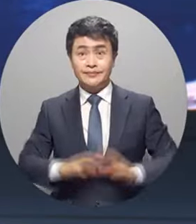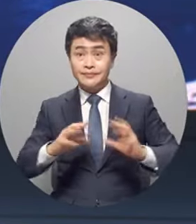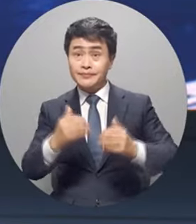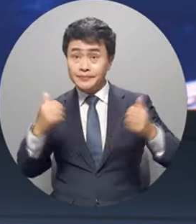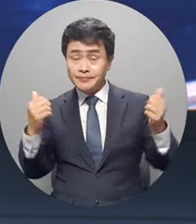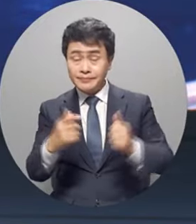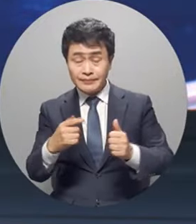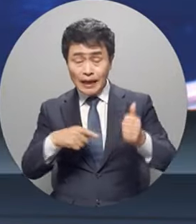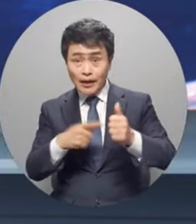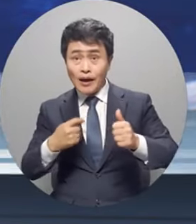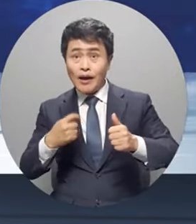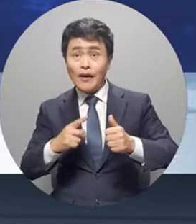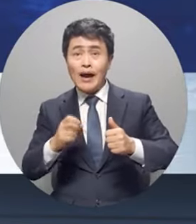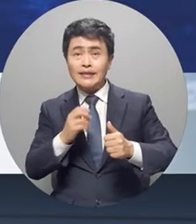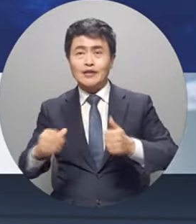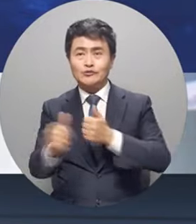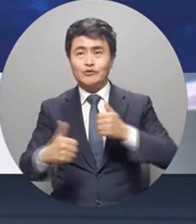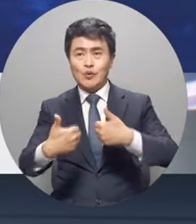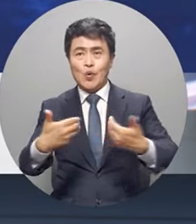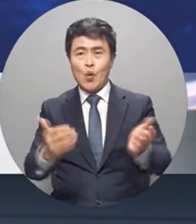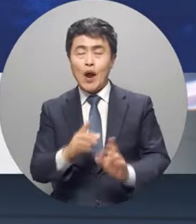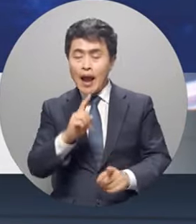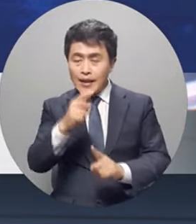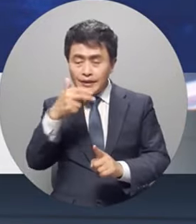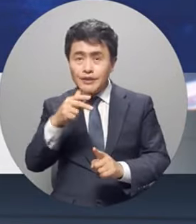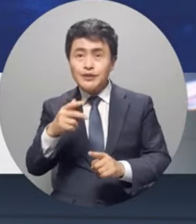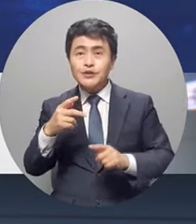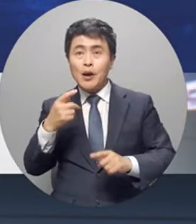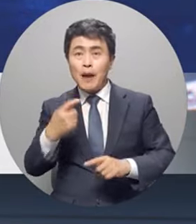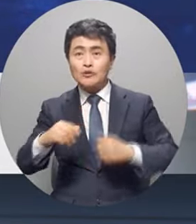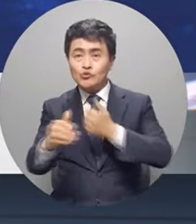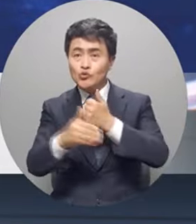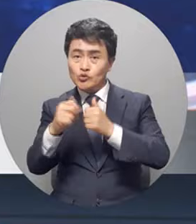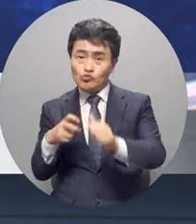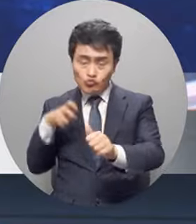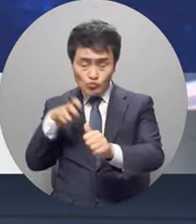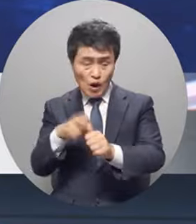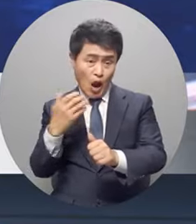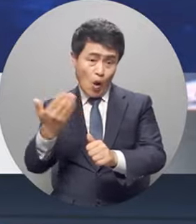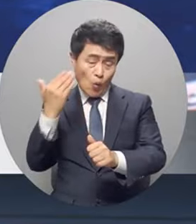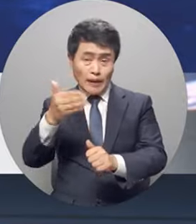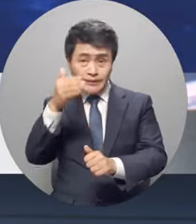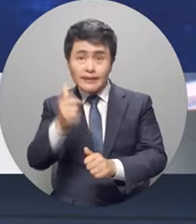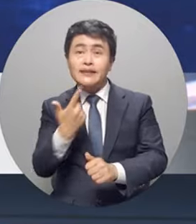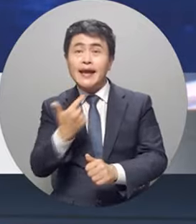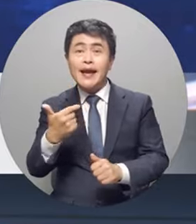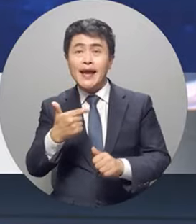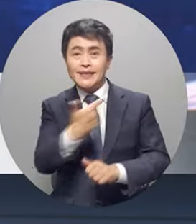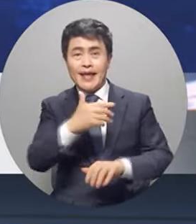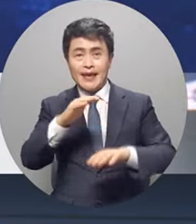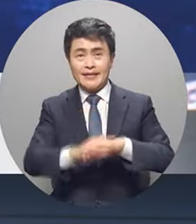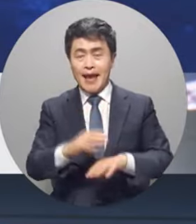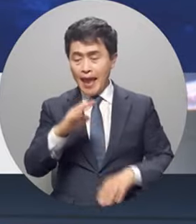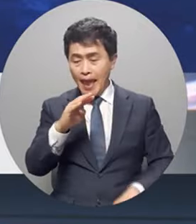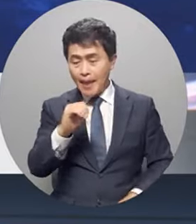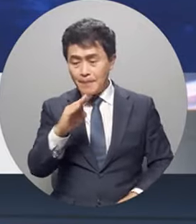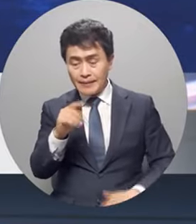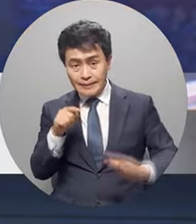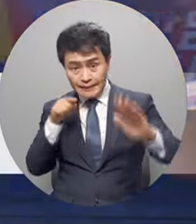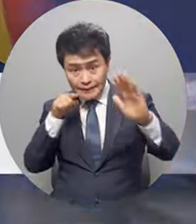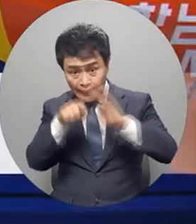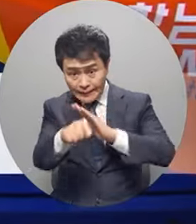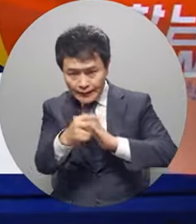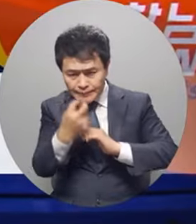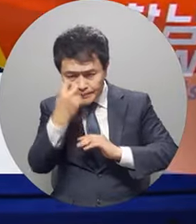국회 과방위 소속 야당 의원들이 오늘 이진숙 방송통신 위원장 후보자가 과거 사장을 지냈던 대전 mbc 찾아 현장